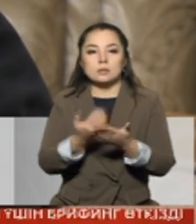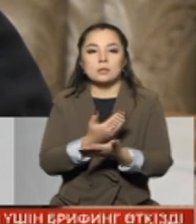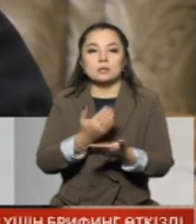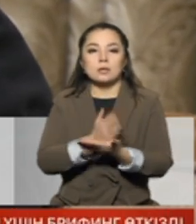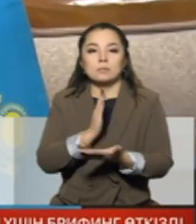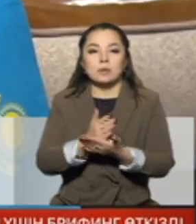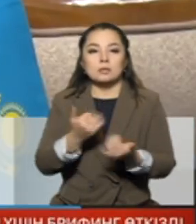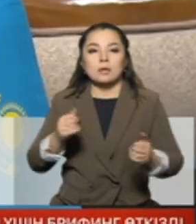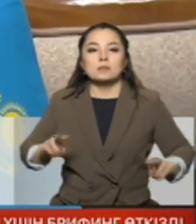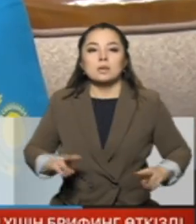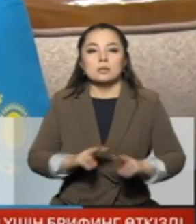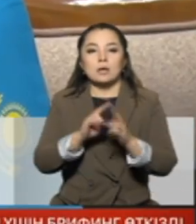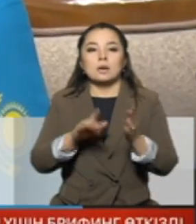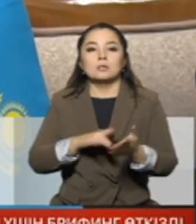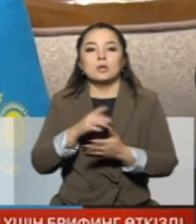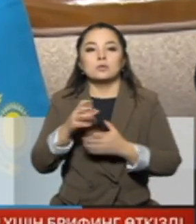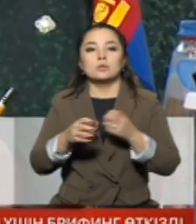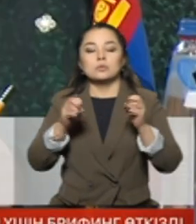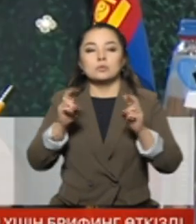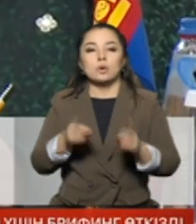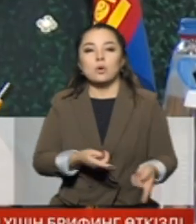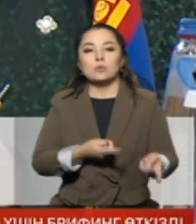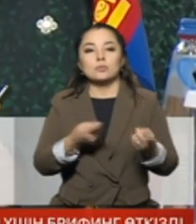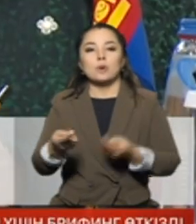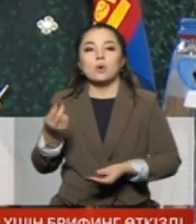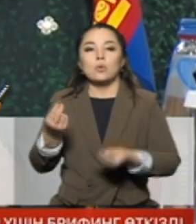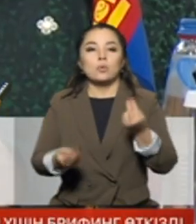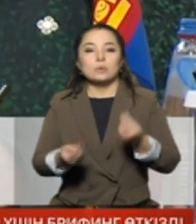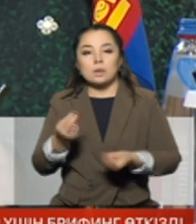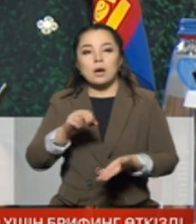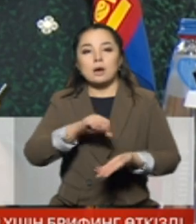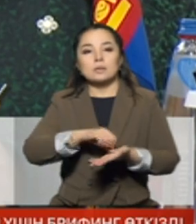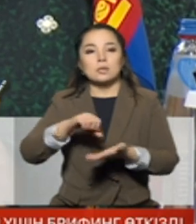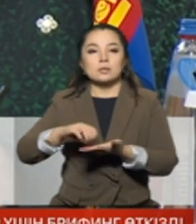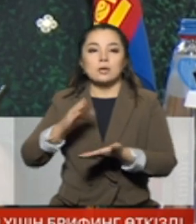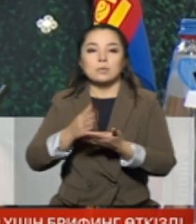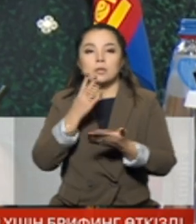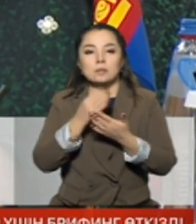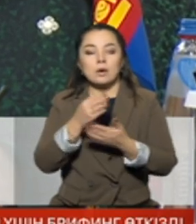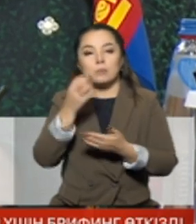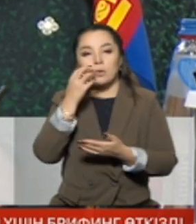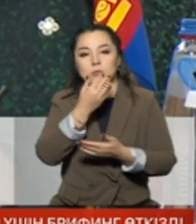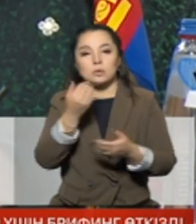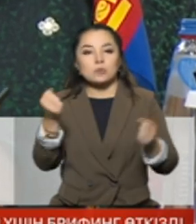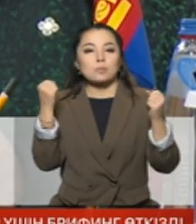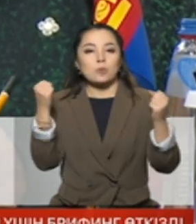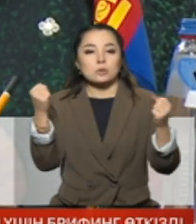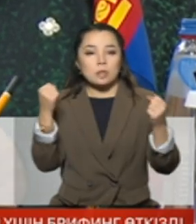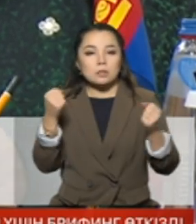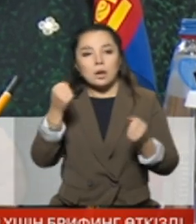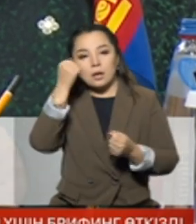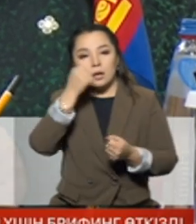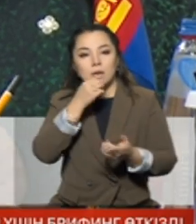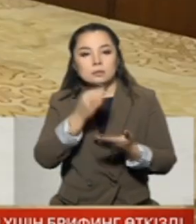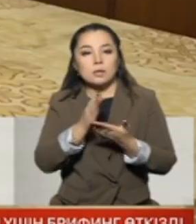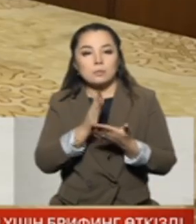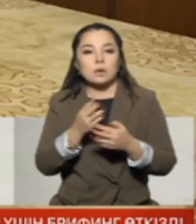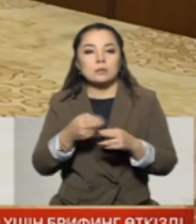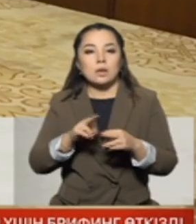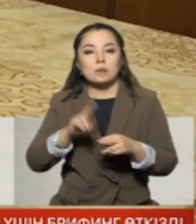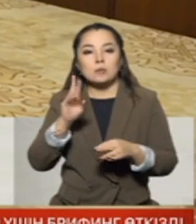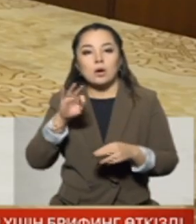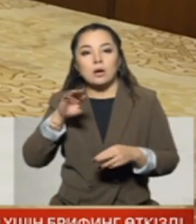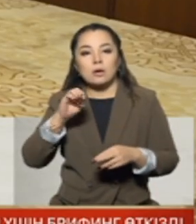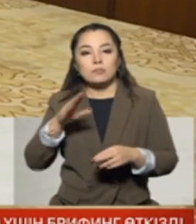тоқталып, Астанада өткен дүниежүзілік көшпенділер ойындарына қатысқаны үшін монғол спортшыларына алғыс айтты.